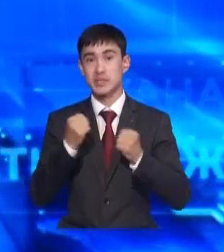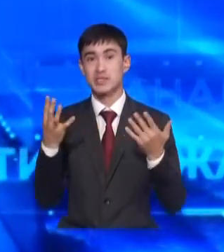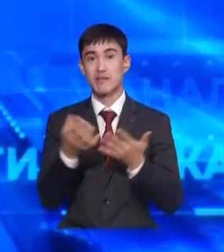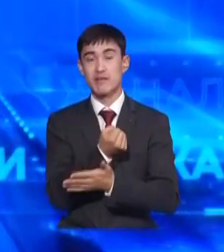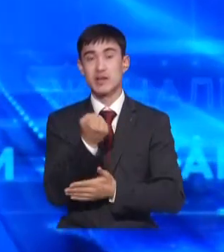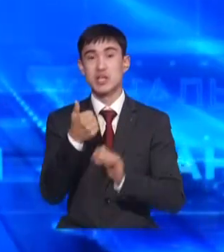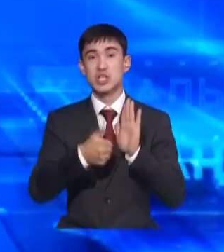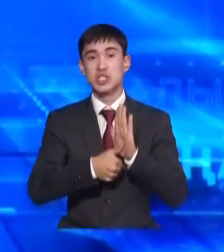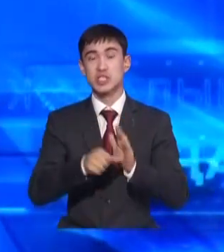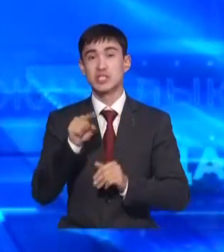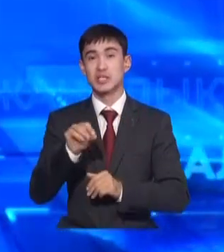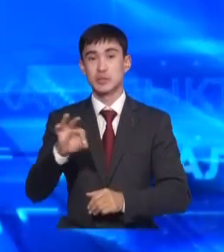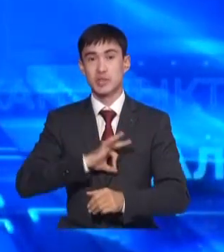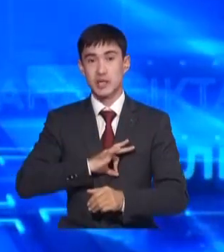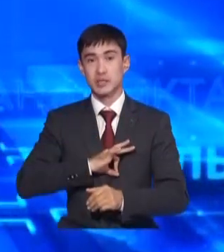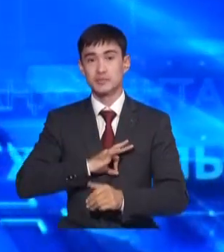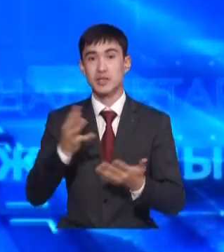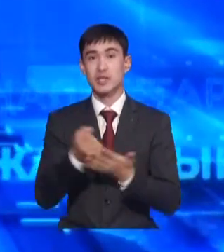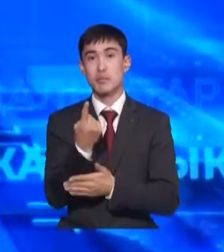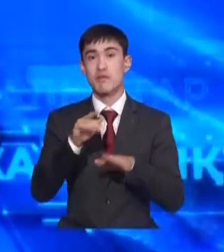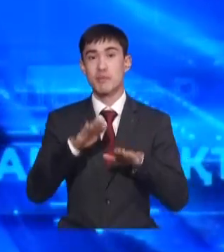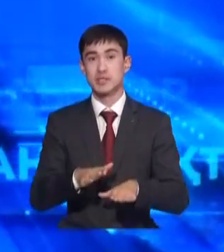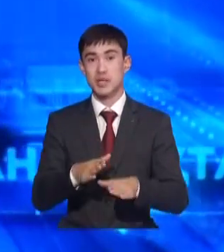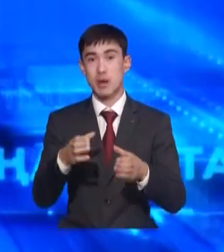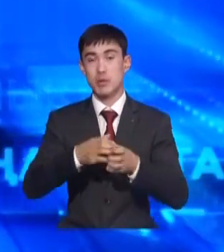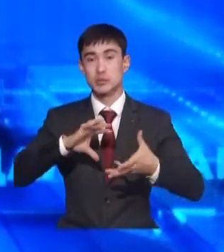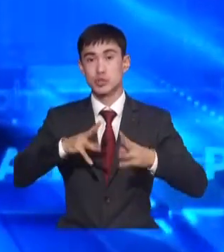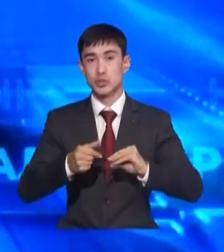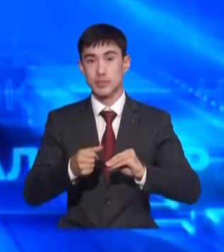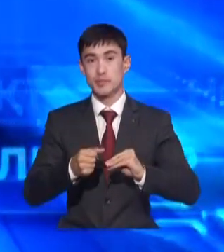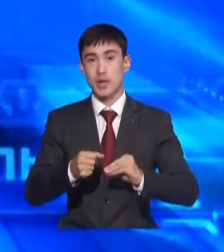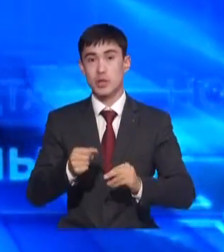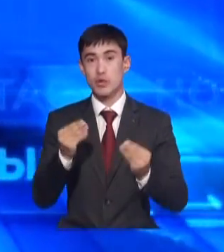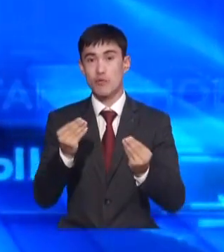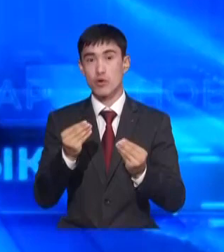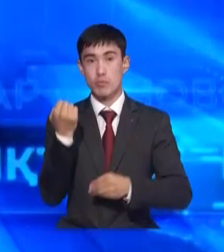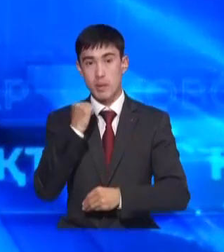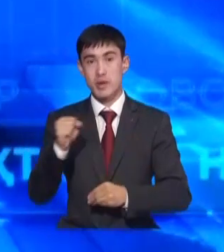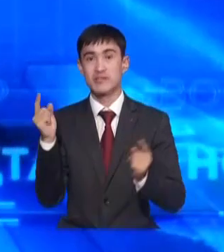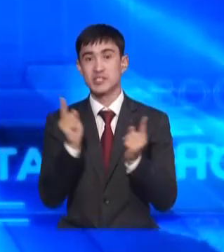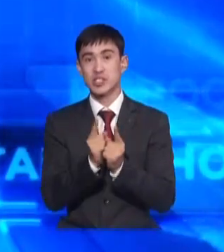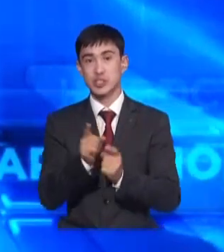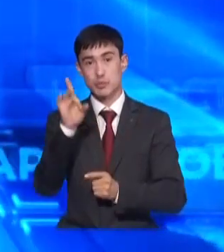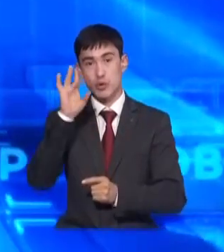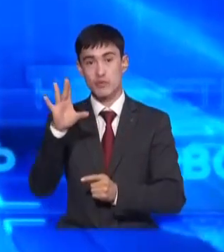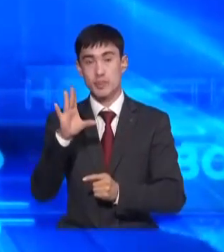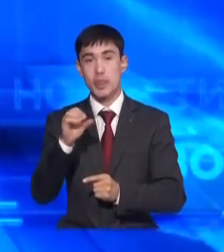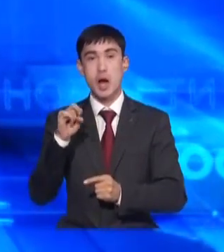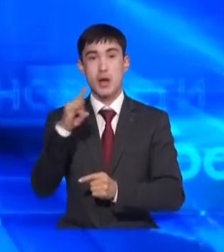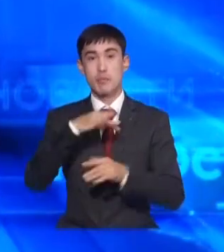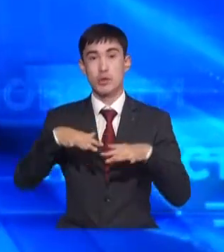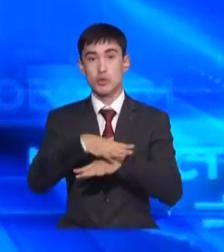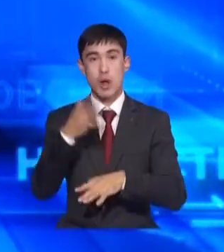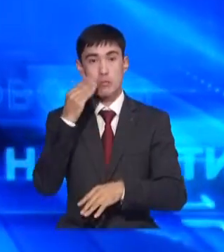спортсмены завоевали 6 золотых медалей и заняли 1-е место в командном зачете. О триумфальных победах и встрече чемпионов в